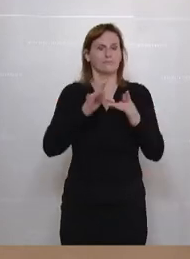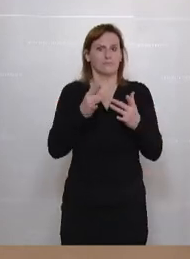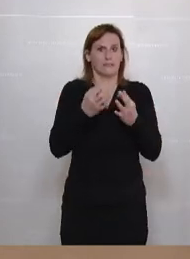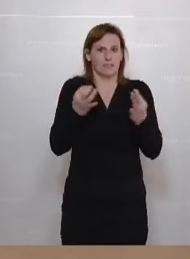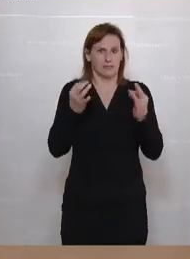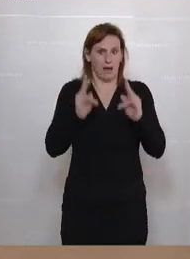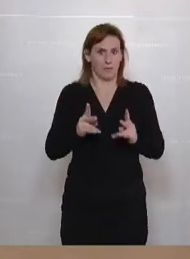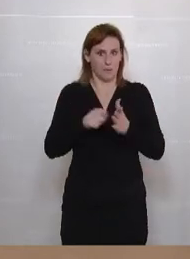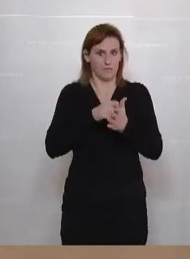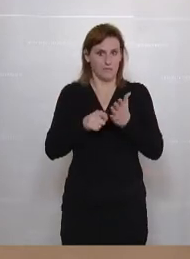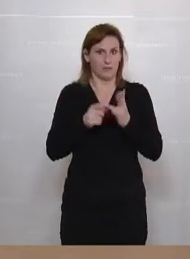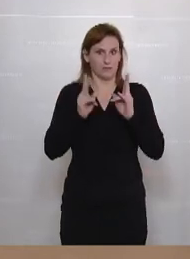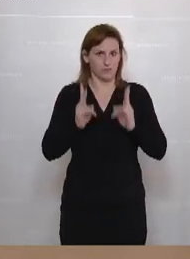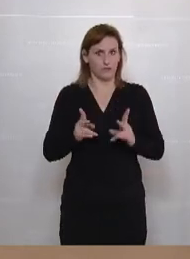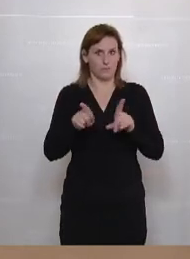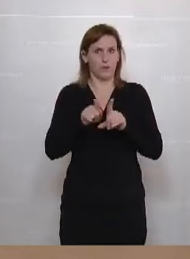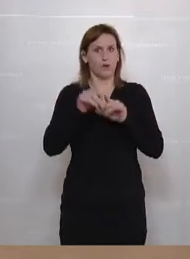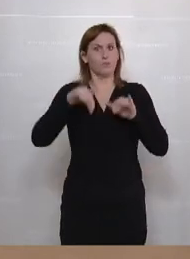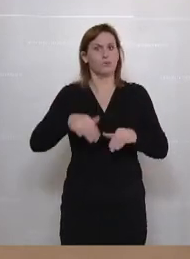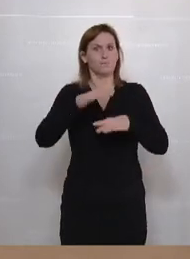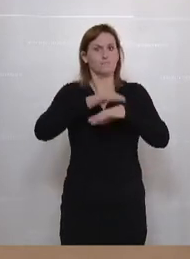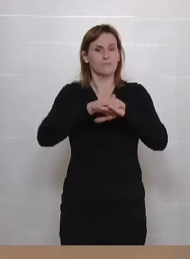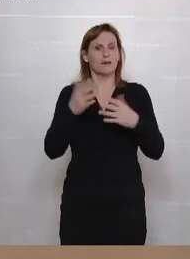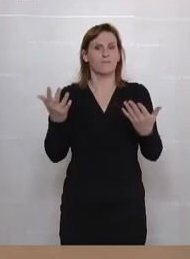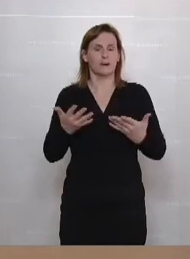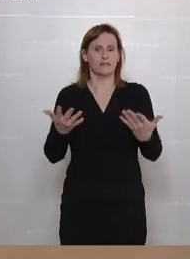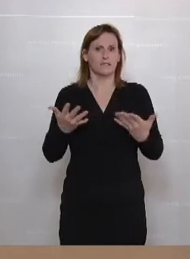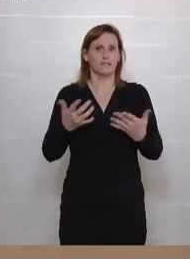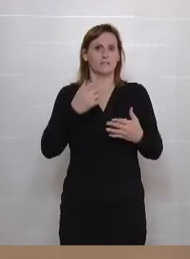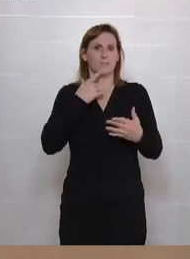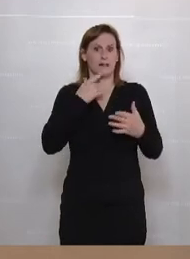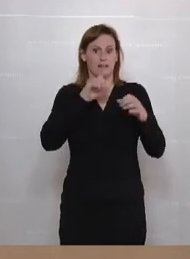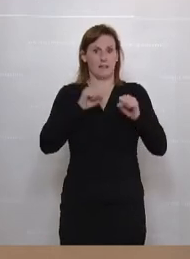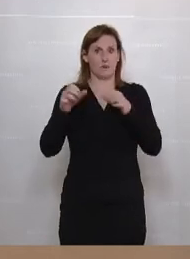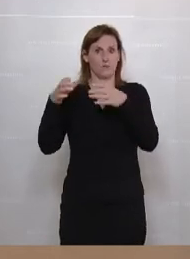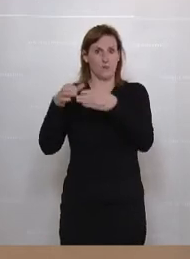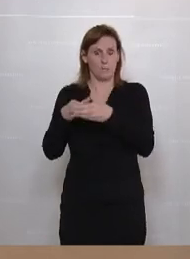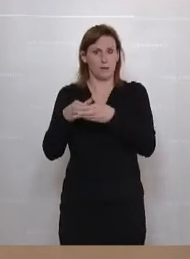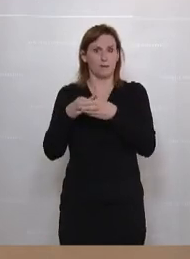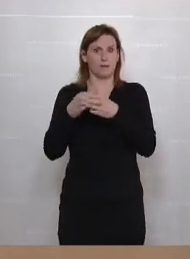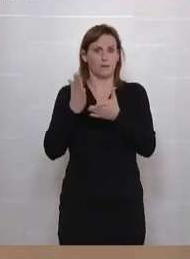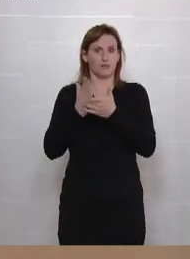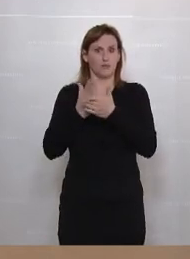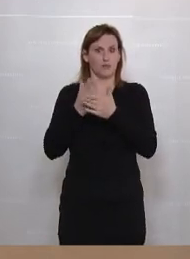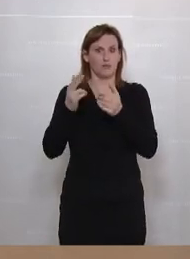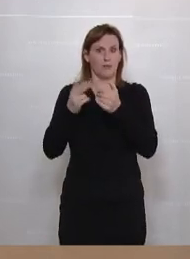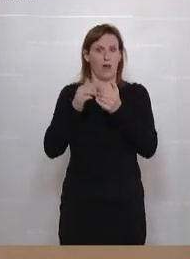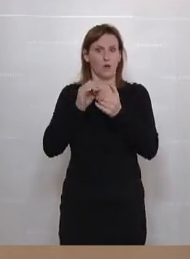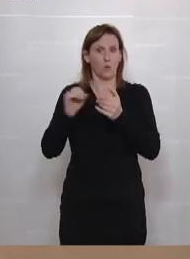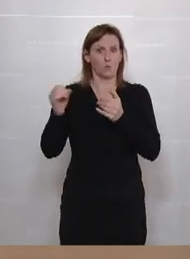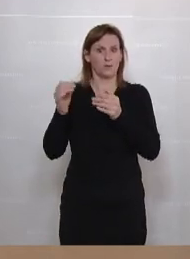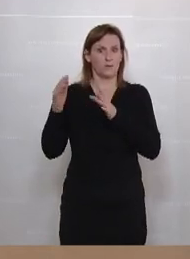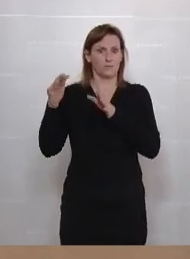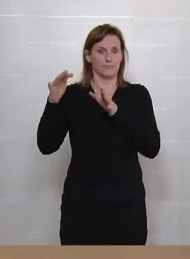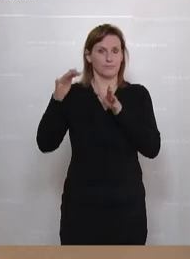Ebene. Und ja, wir müssen feststellen, dass sich die Terrorgruppen eigentlich vom Nahen Osten zunehmend nach Afrika